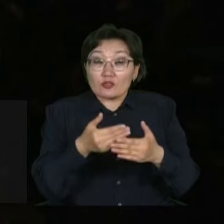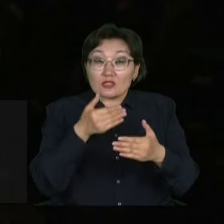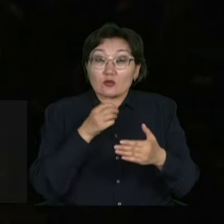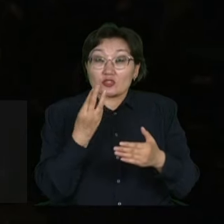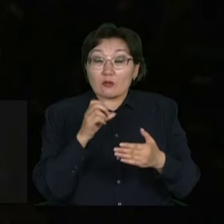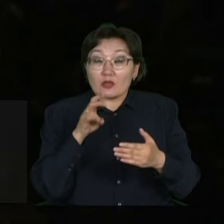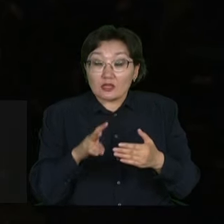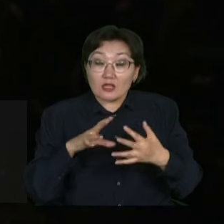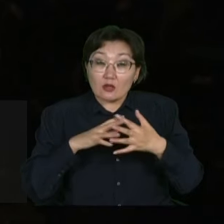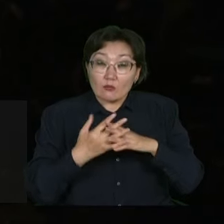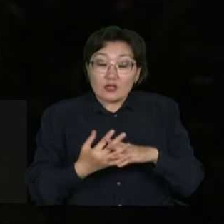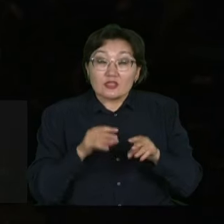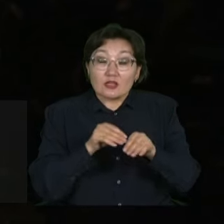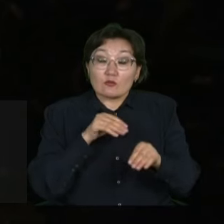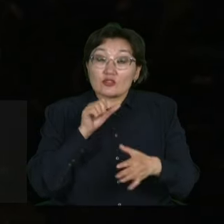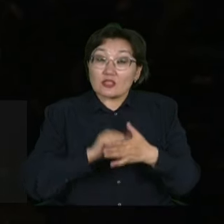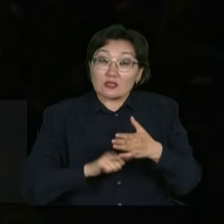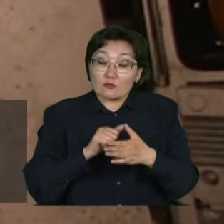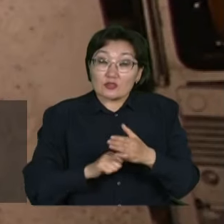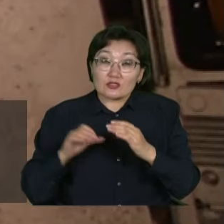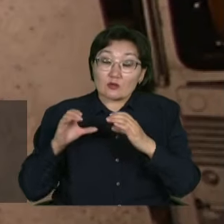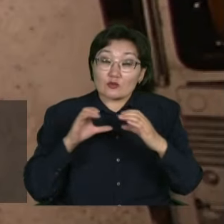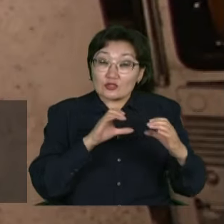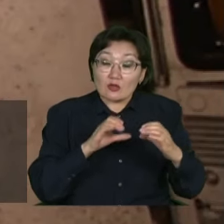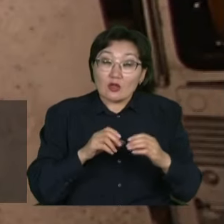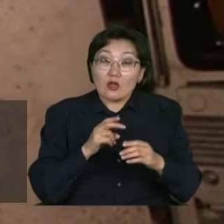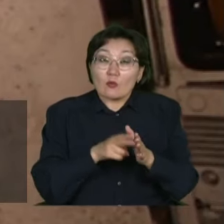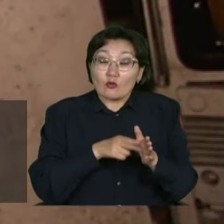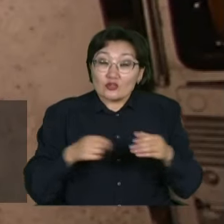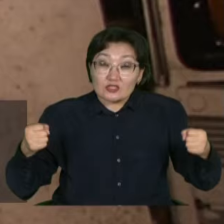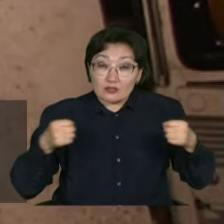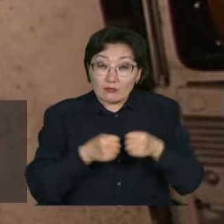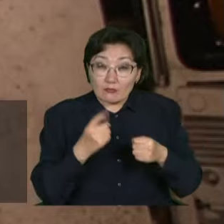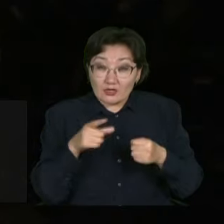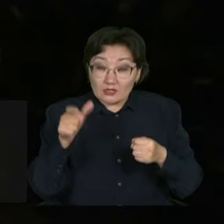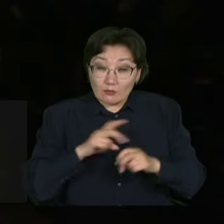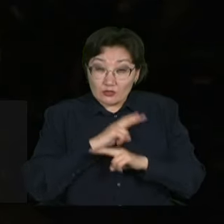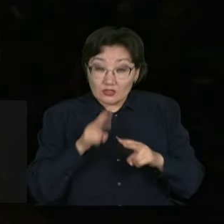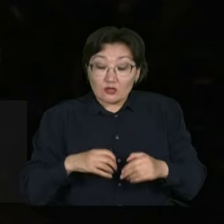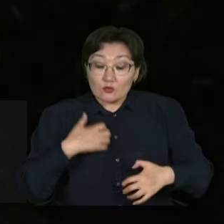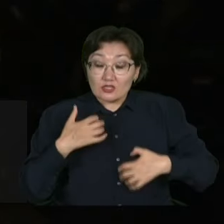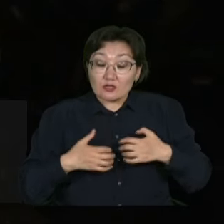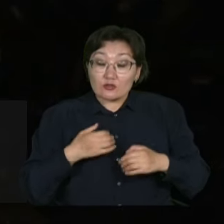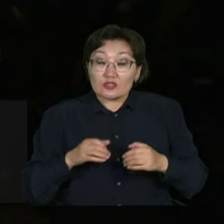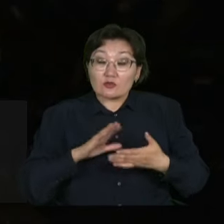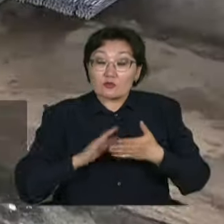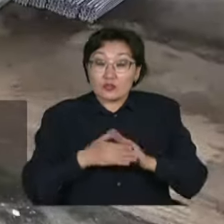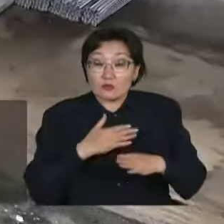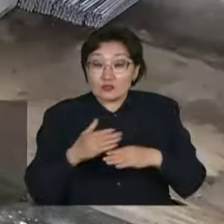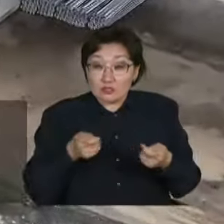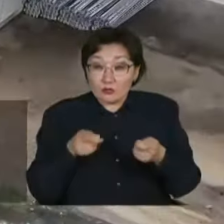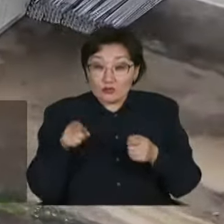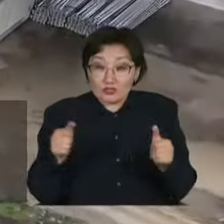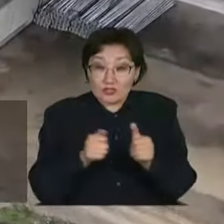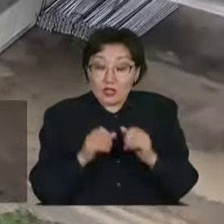Шамалған ауылында қалын кептелістің кесірінен жолаушылар автобусы мен пойыз тоқтығысып, бір адам мерт болған еді. Жан түршігерлік жағдайдан соң шенеуніктер сол